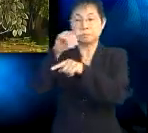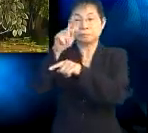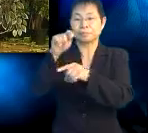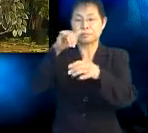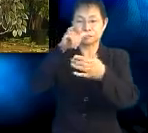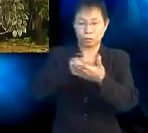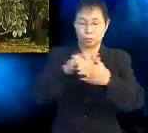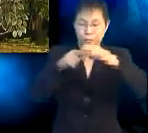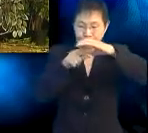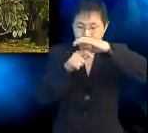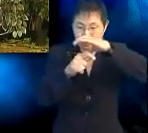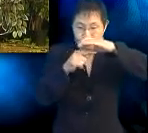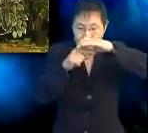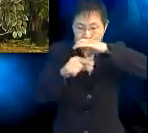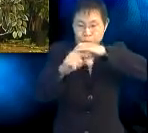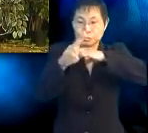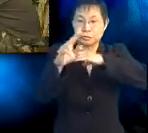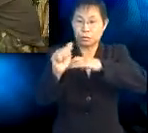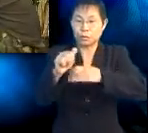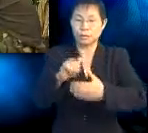keraguannya. Situ.